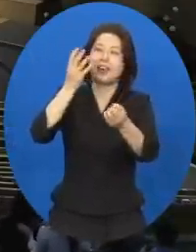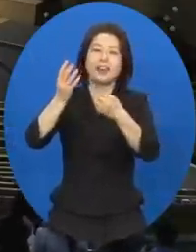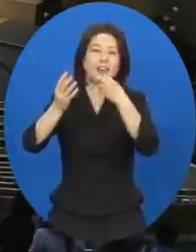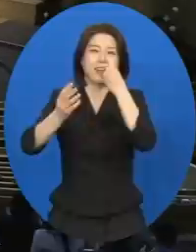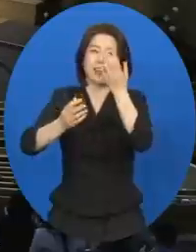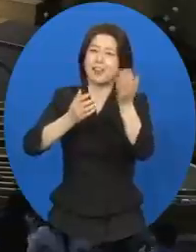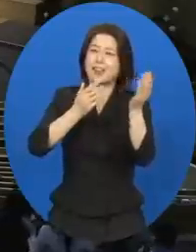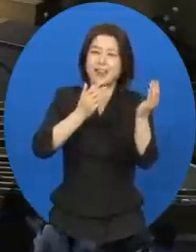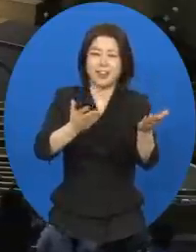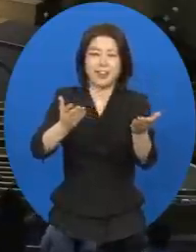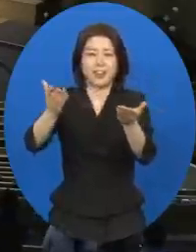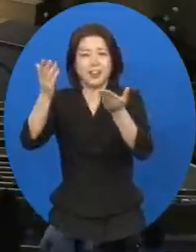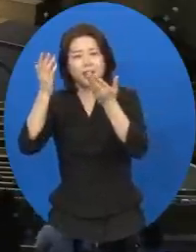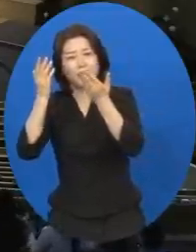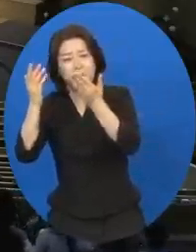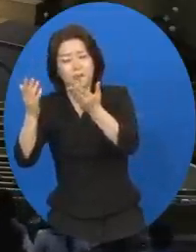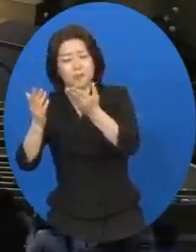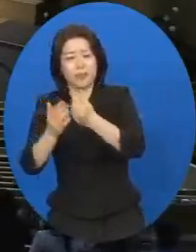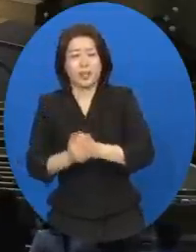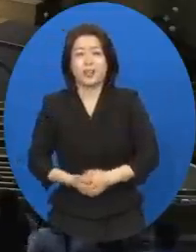찬양합니다. 기뻐하라.